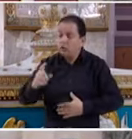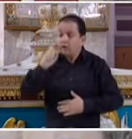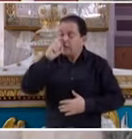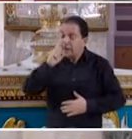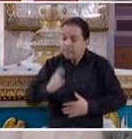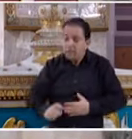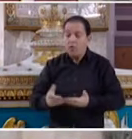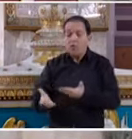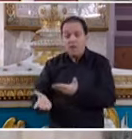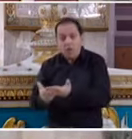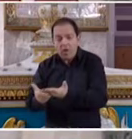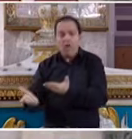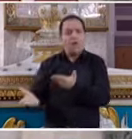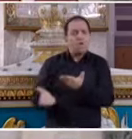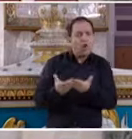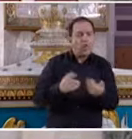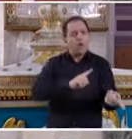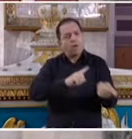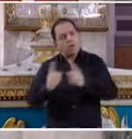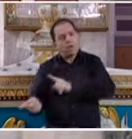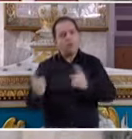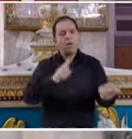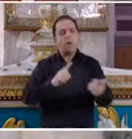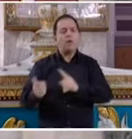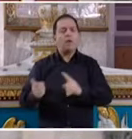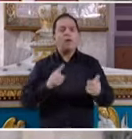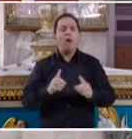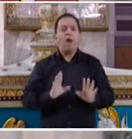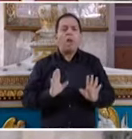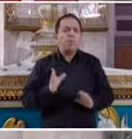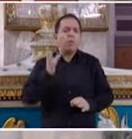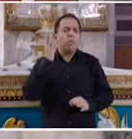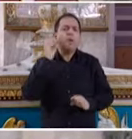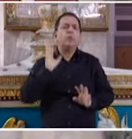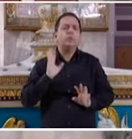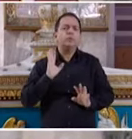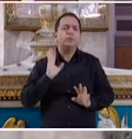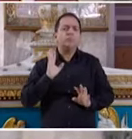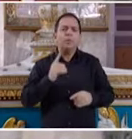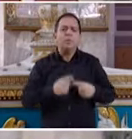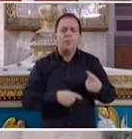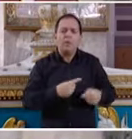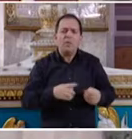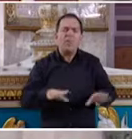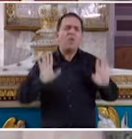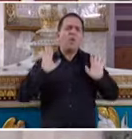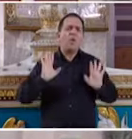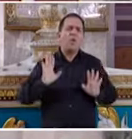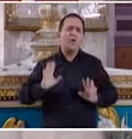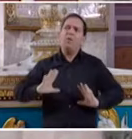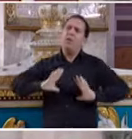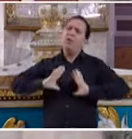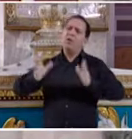της αλληλοβοηθείας. Αλλά όμως εάν δεν έμαθες, δεν ξέβρεις ή δεν θέλεις να ευχαριστείς τον